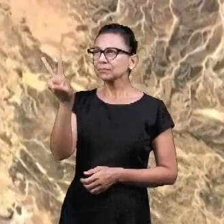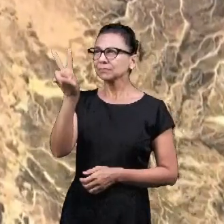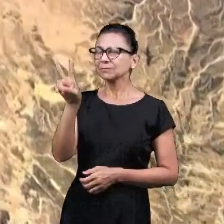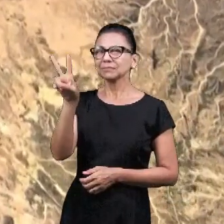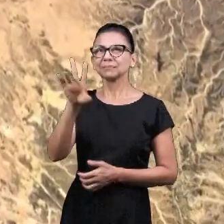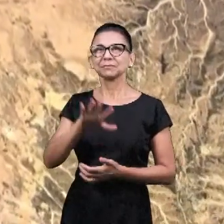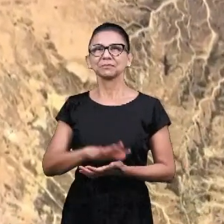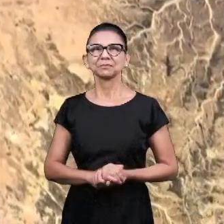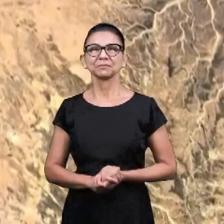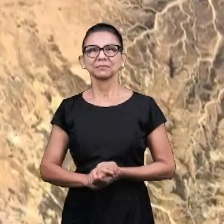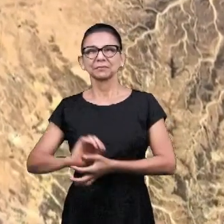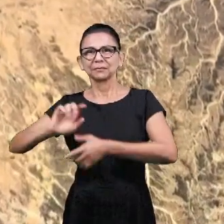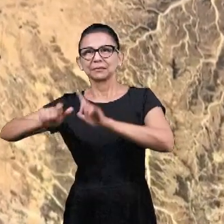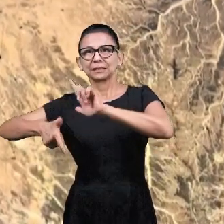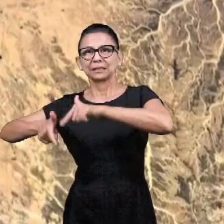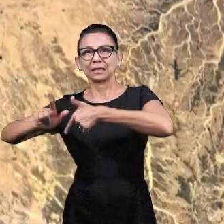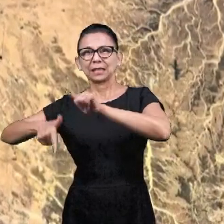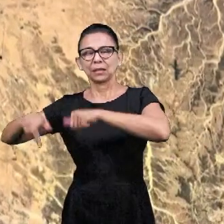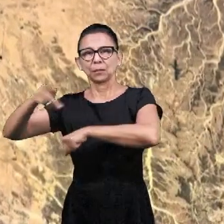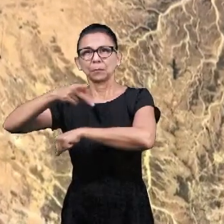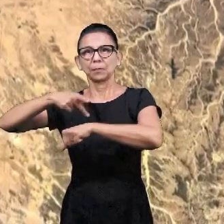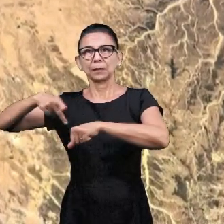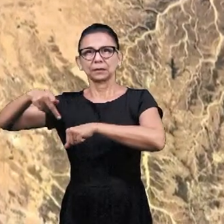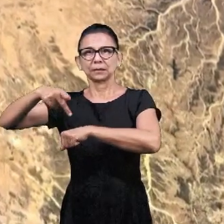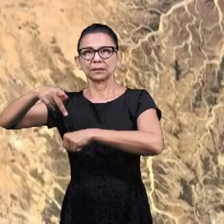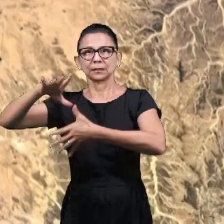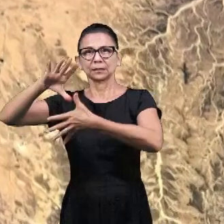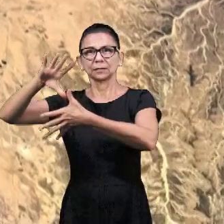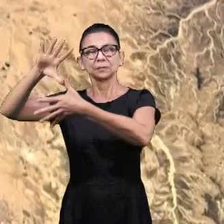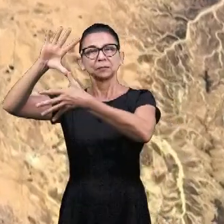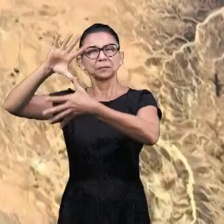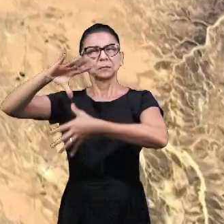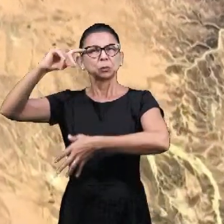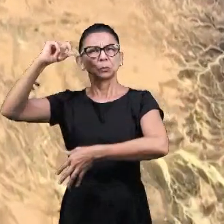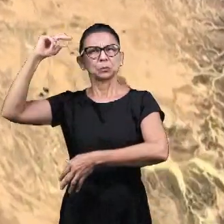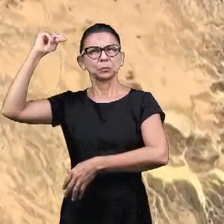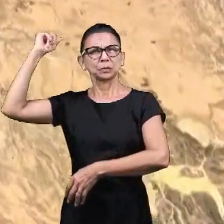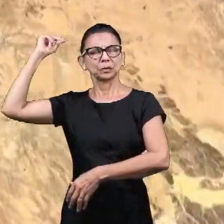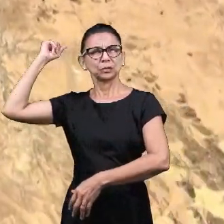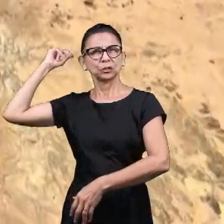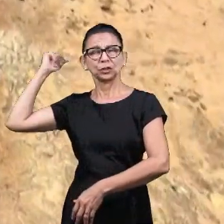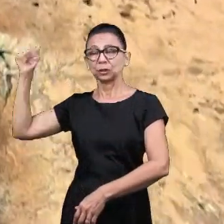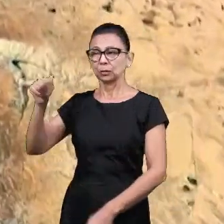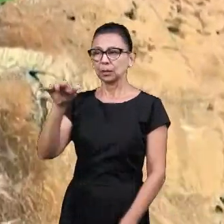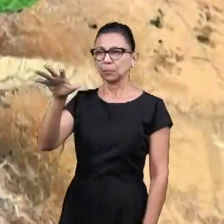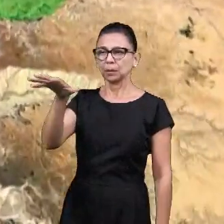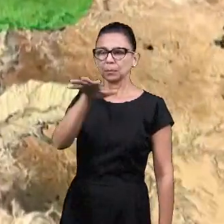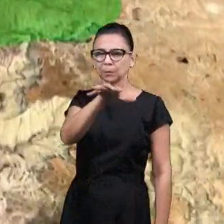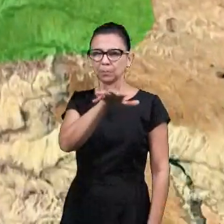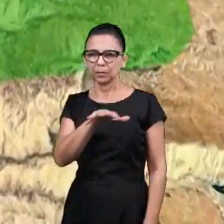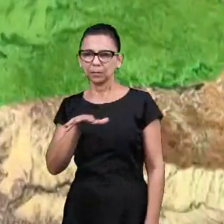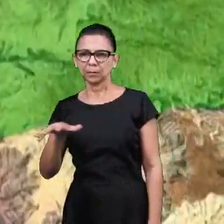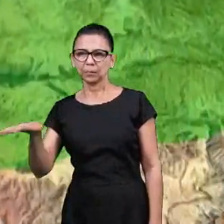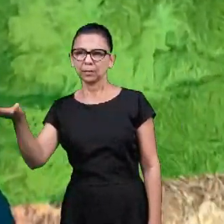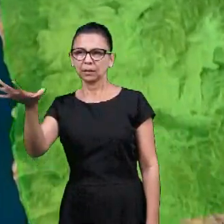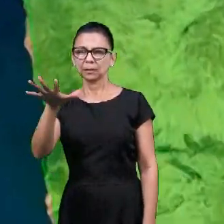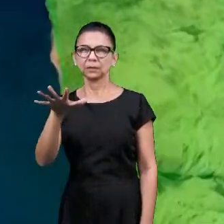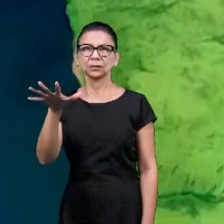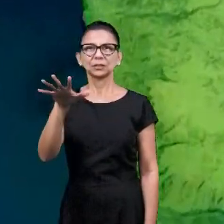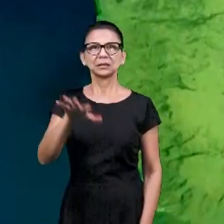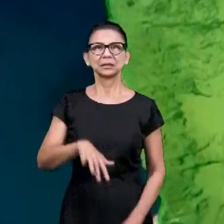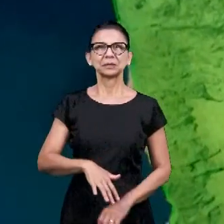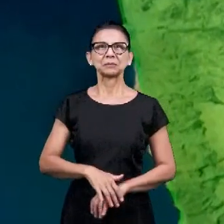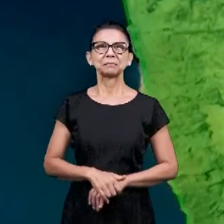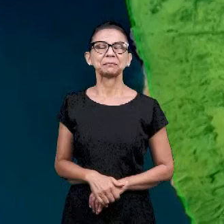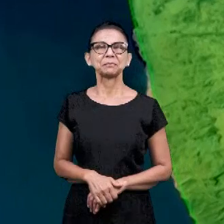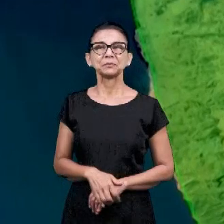Moyen-Orient, donc au bord de la mer Rouge. Donc on voit la carte d'Israël. Et dans